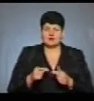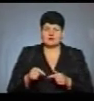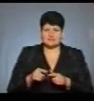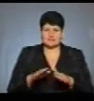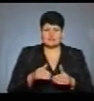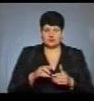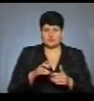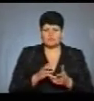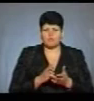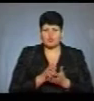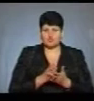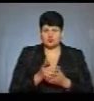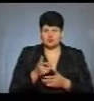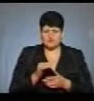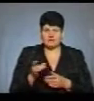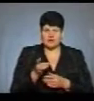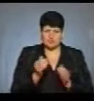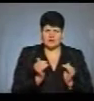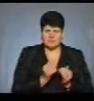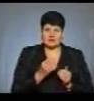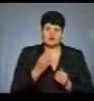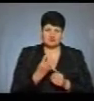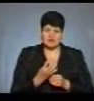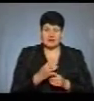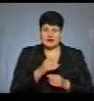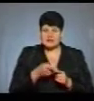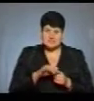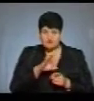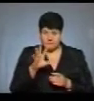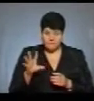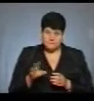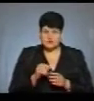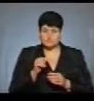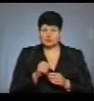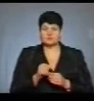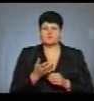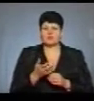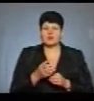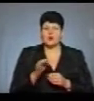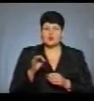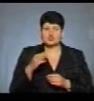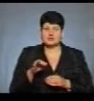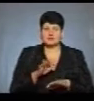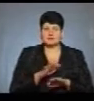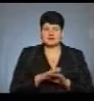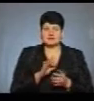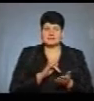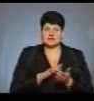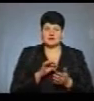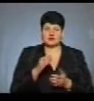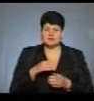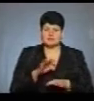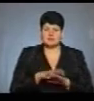надають комунальні послуги. Ну, в районах менше, там по 4, але вони всі в цьому процесі. Потім, знову ж таки, Ощадбанк, центральний Ощадбанк,